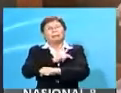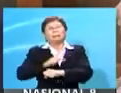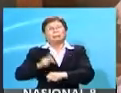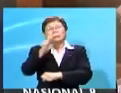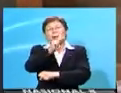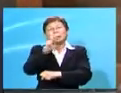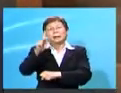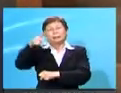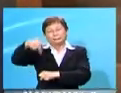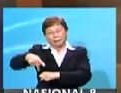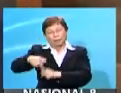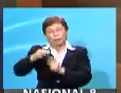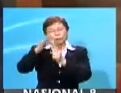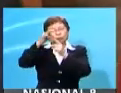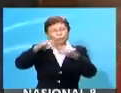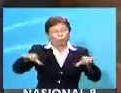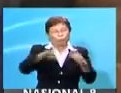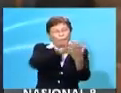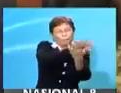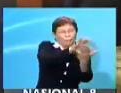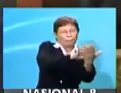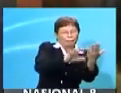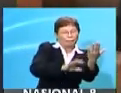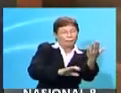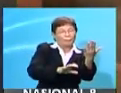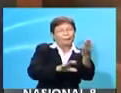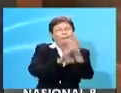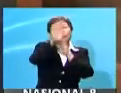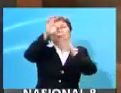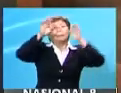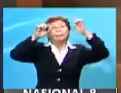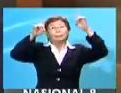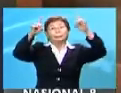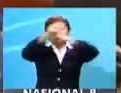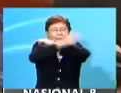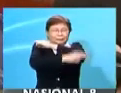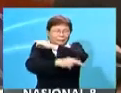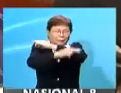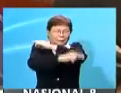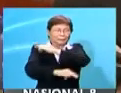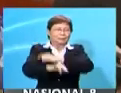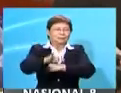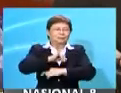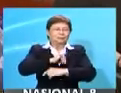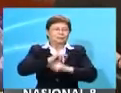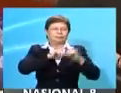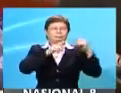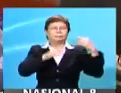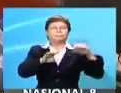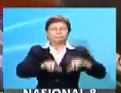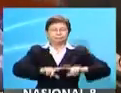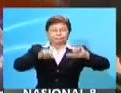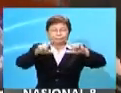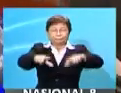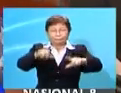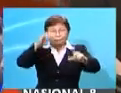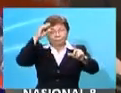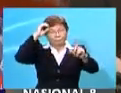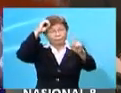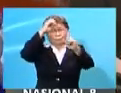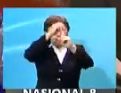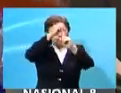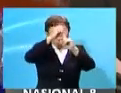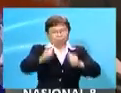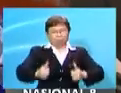khususnya pelaksanaan pelan pembangunan pendidikan negara saya metakkanzam yang tinggi bersama-sama dengan